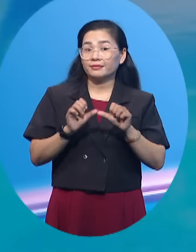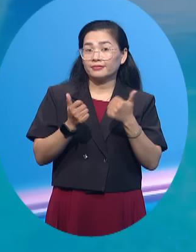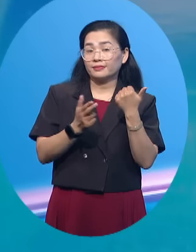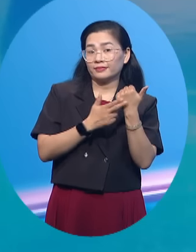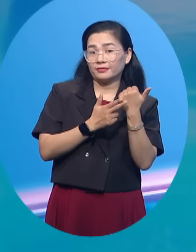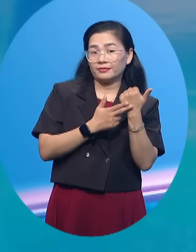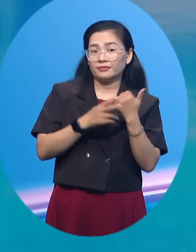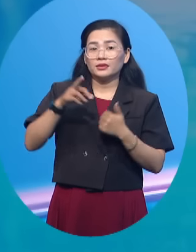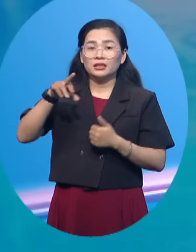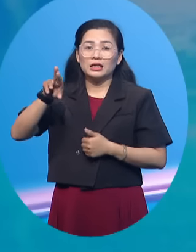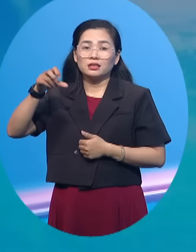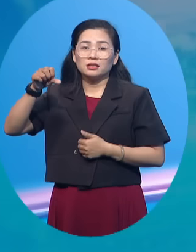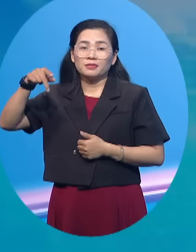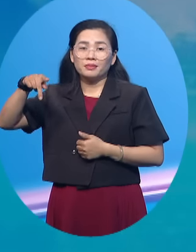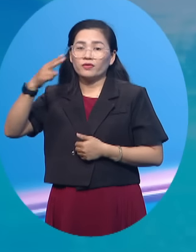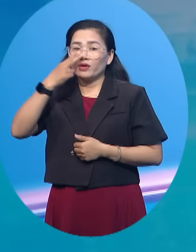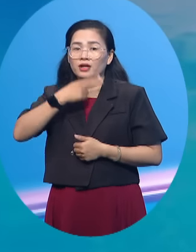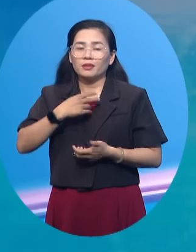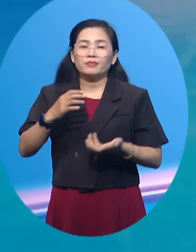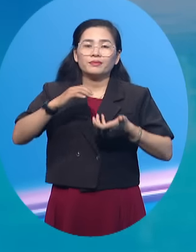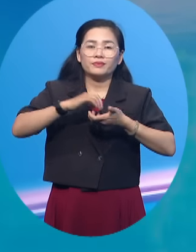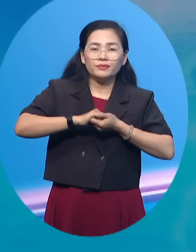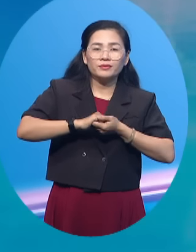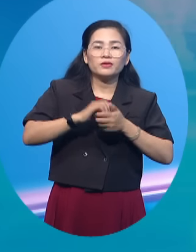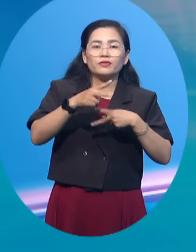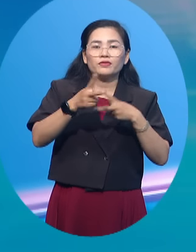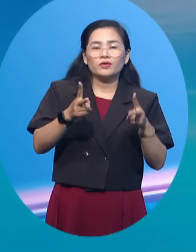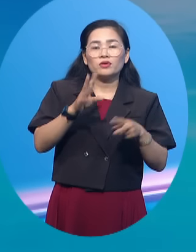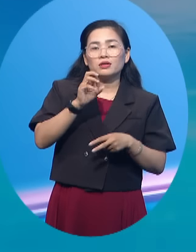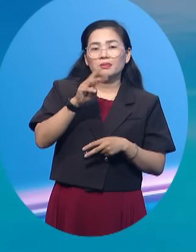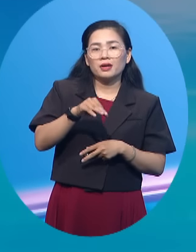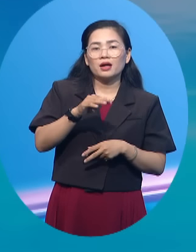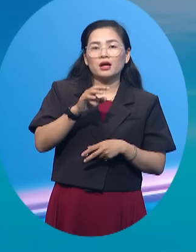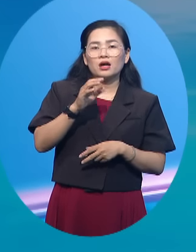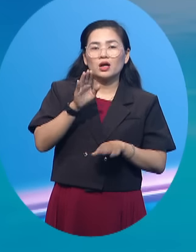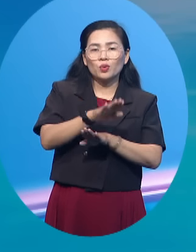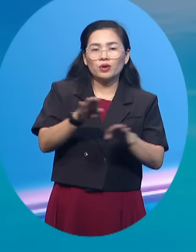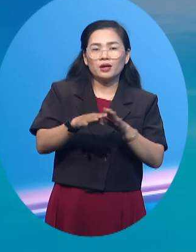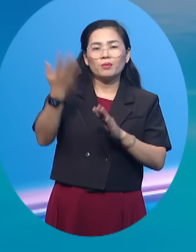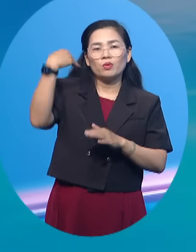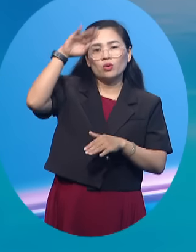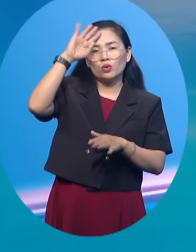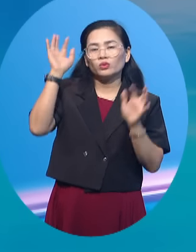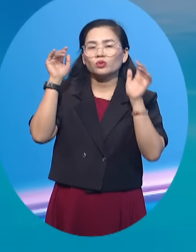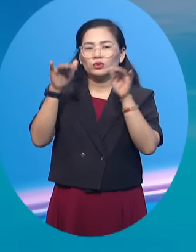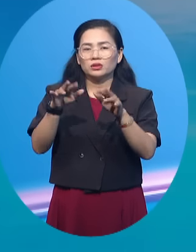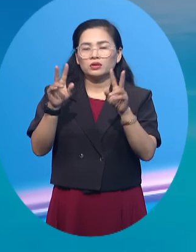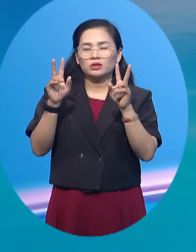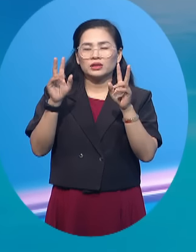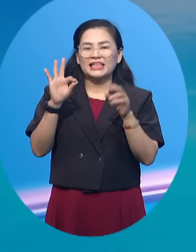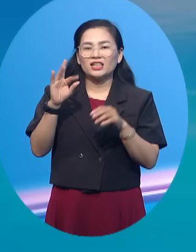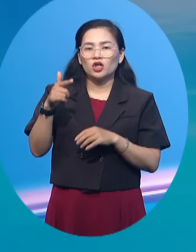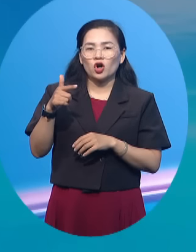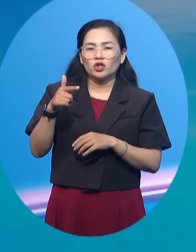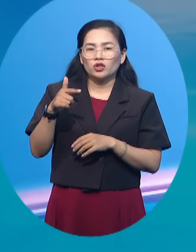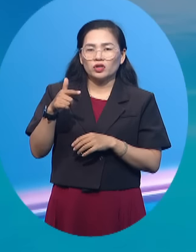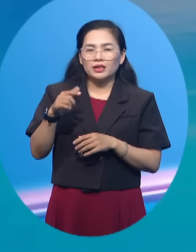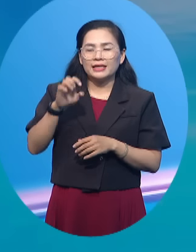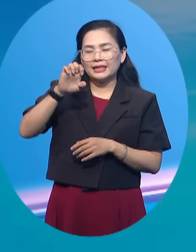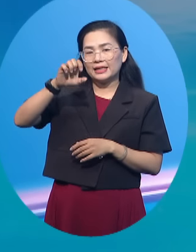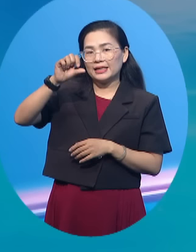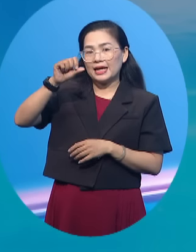Tại Hà Nội, Respect Việt Nam cùng Phòng Thương mại và Công nghiệp Úc đã tổ chức hội thảo tinh gọn ESG trong tổ chức học tập, tăng tốc lồng ghép